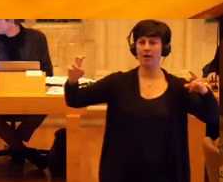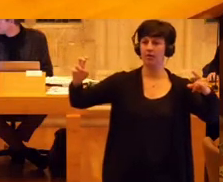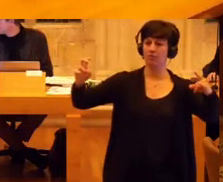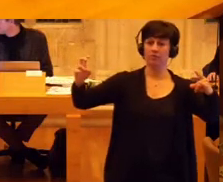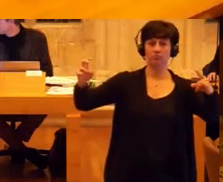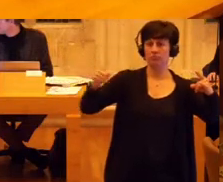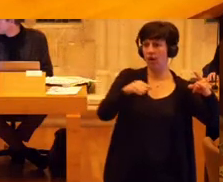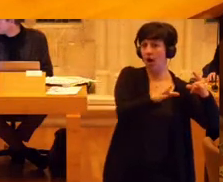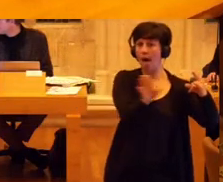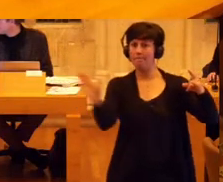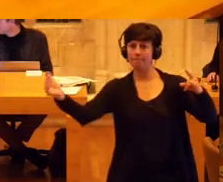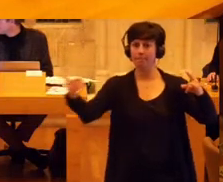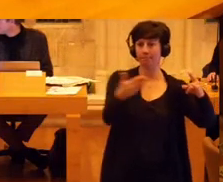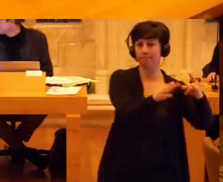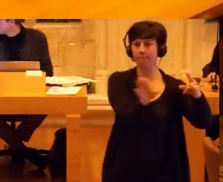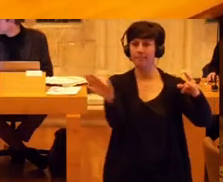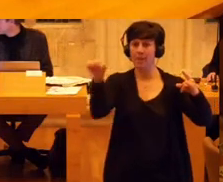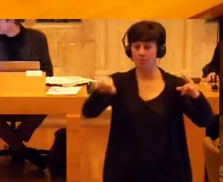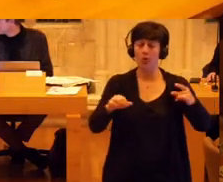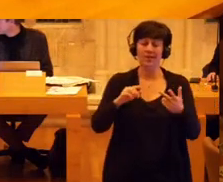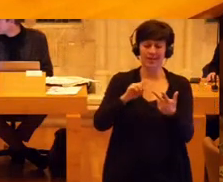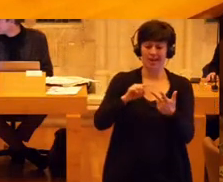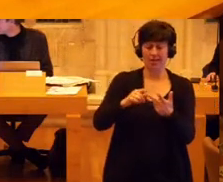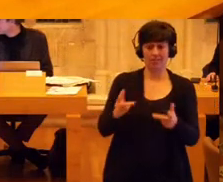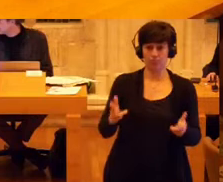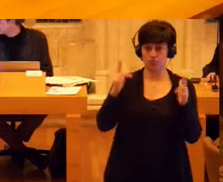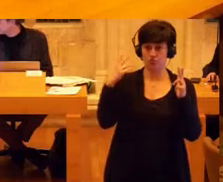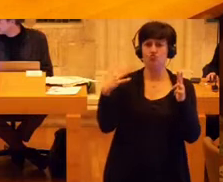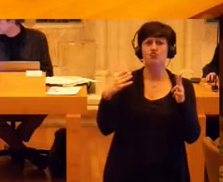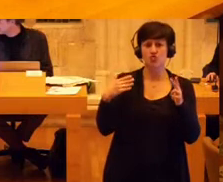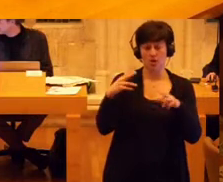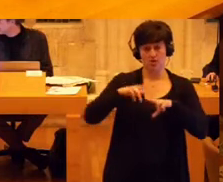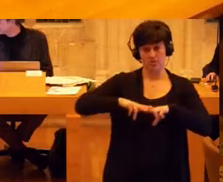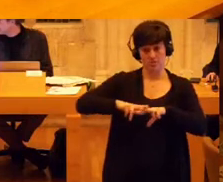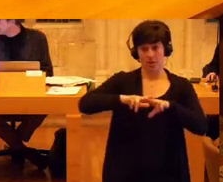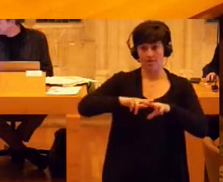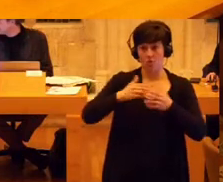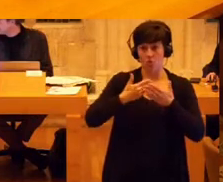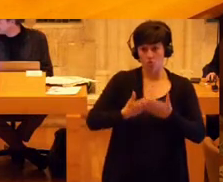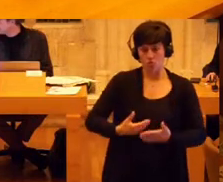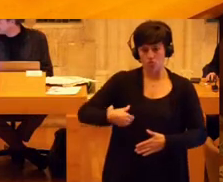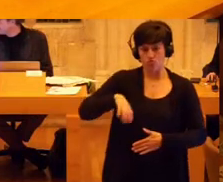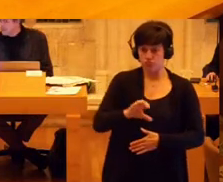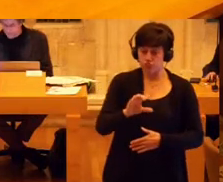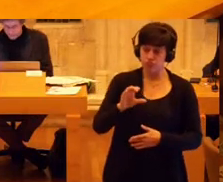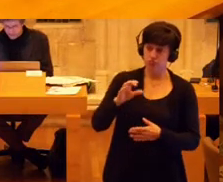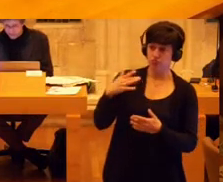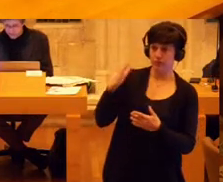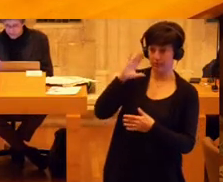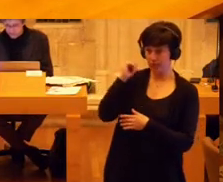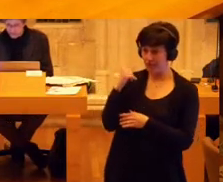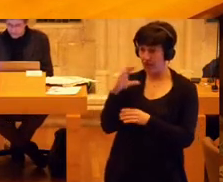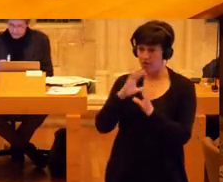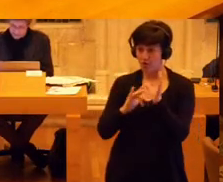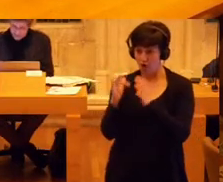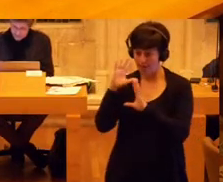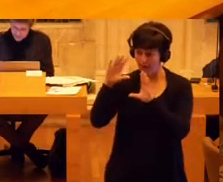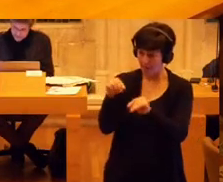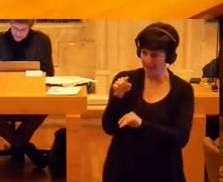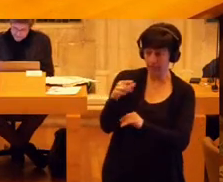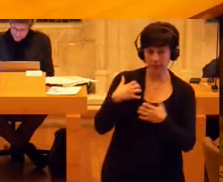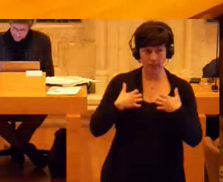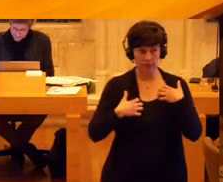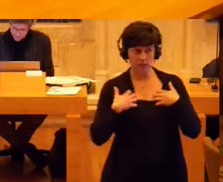opération, les travaux sont très très lourds, très importants pour Caen La Mer Habitat, avec quand même une limite en matière